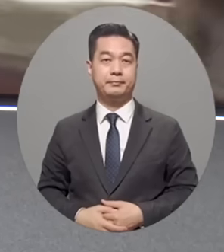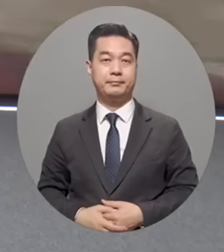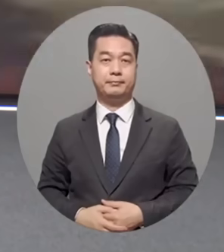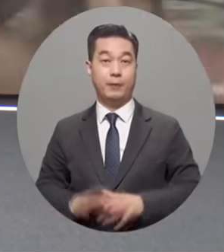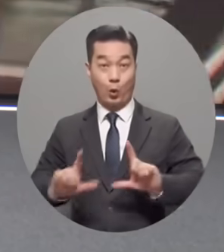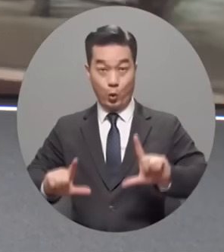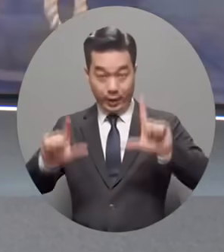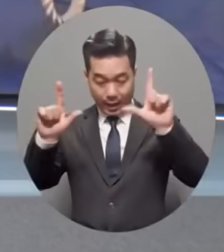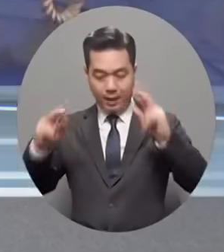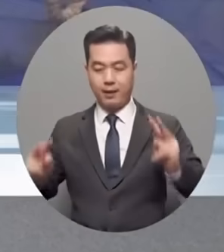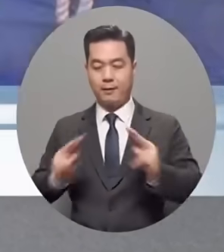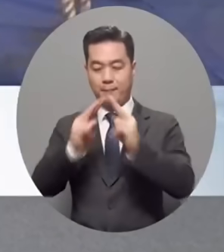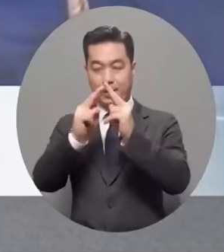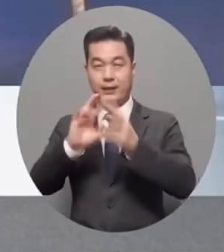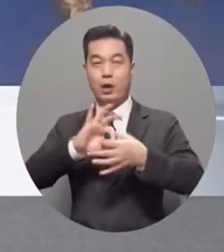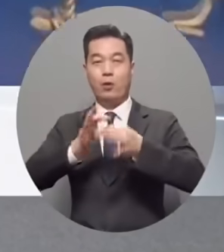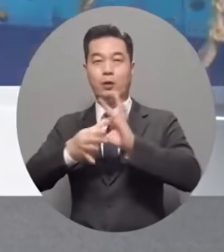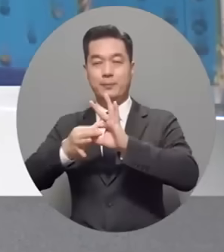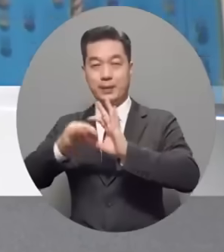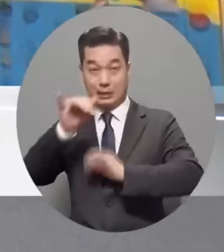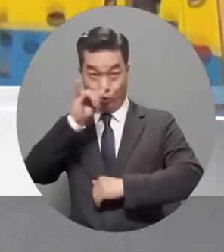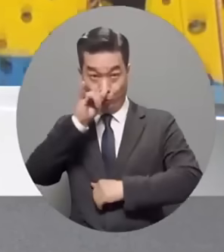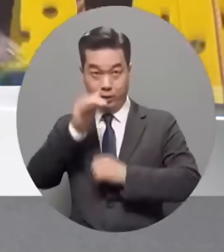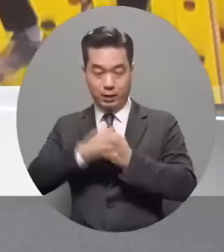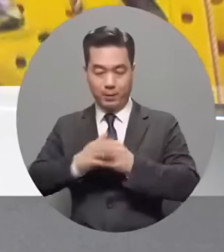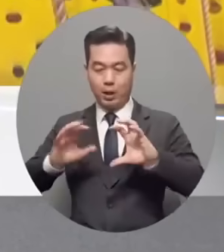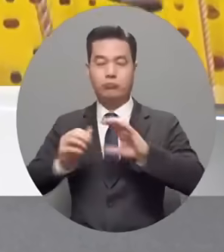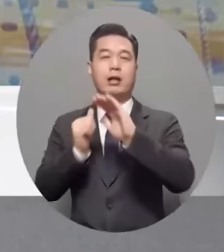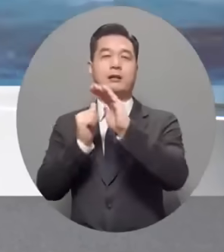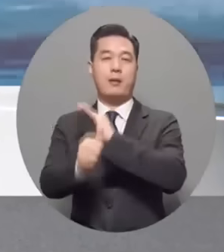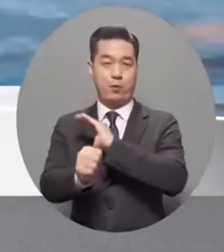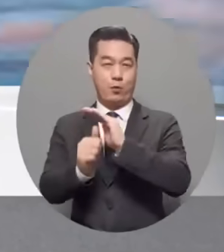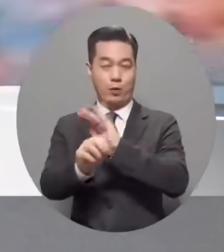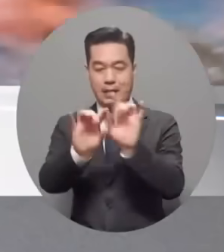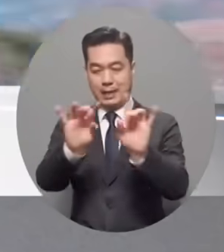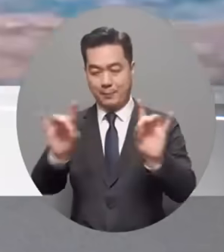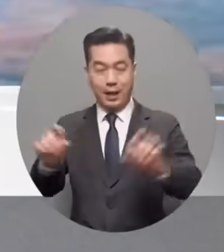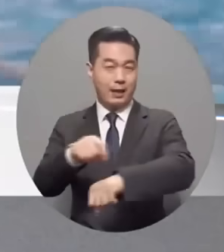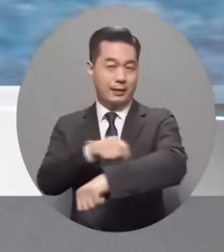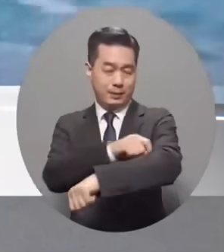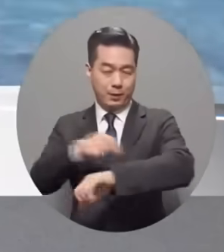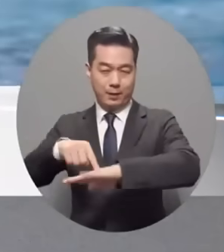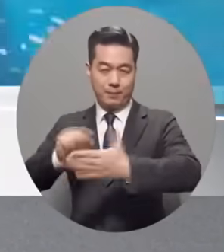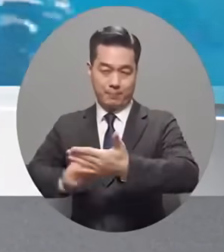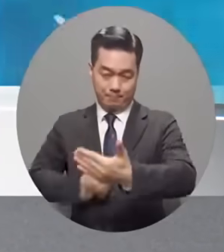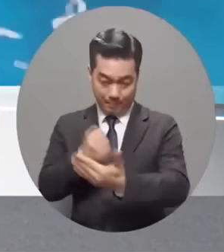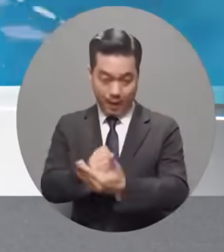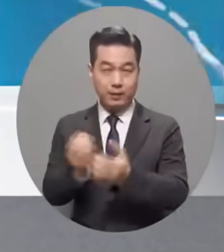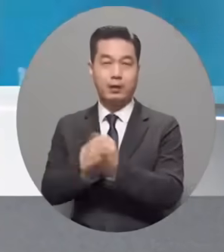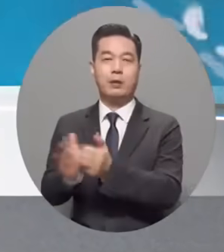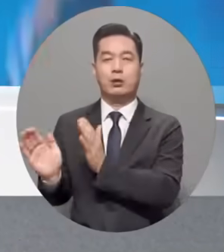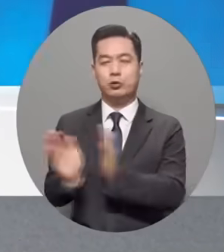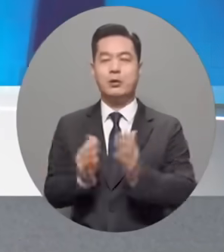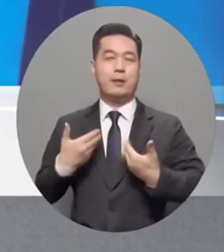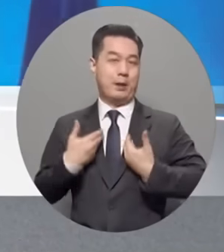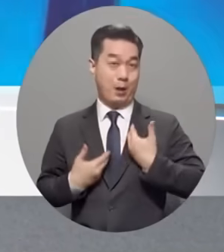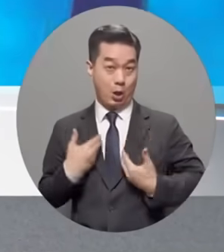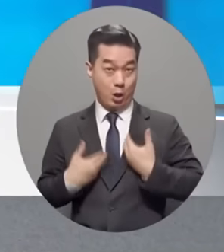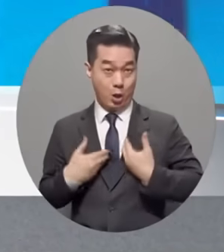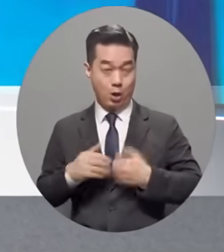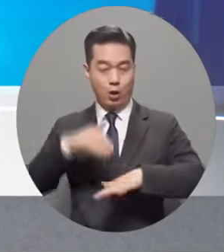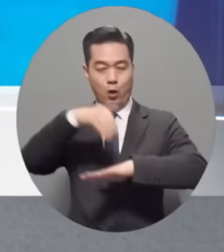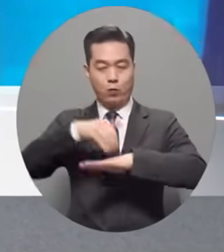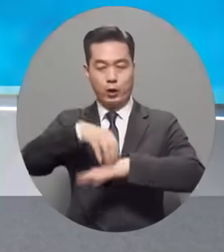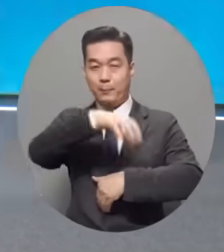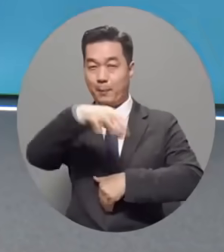올해는 파리올림픽의 해이기도 하죠. 우리 국가대표 선수들 저마다 특별한 마음가짐으로 준비에 한창인데요. 그 훈련